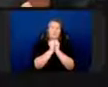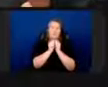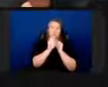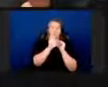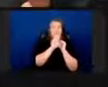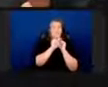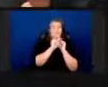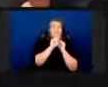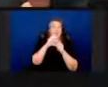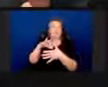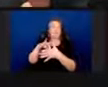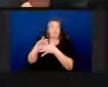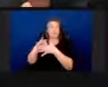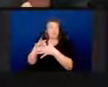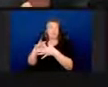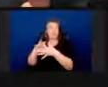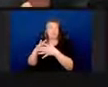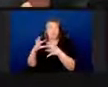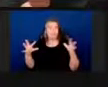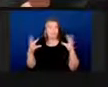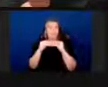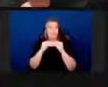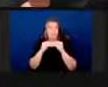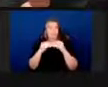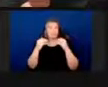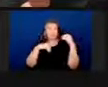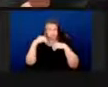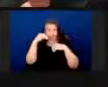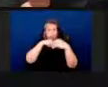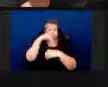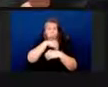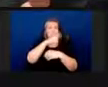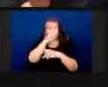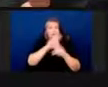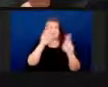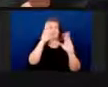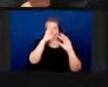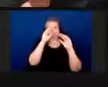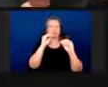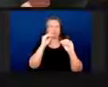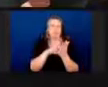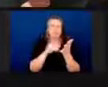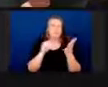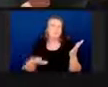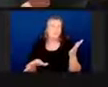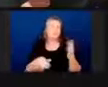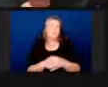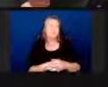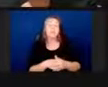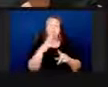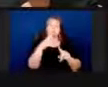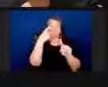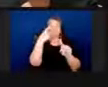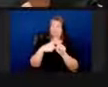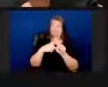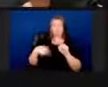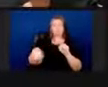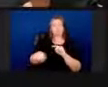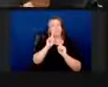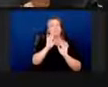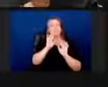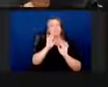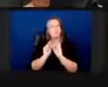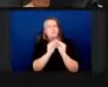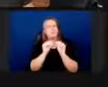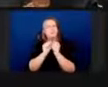أيضا بالتعاون مع CTE وهذا يساعدنا في الارتباط وأيضا تقديم